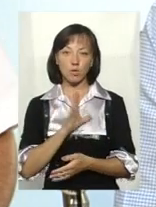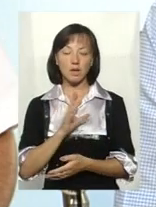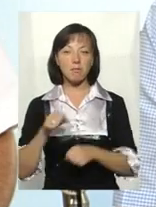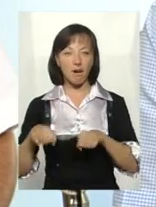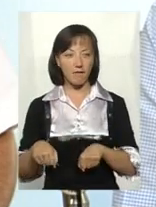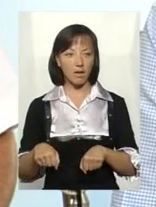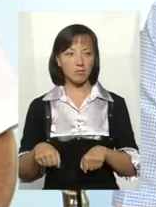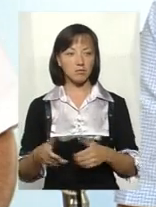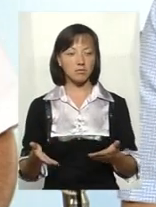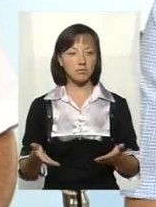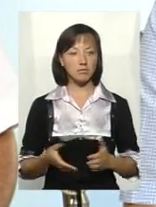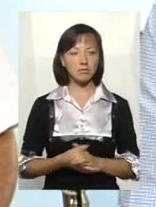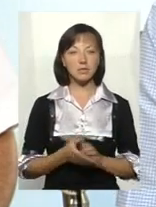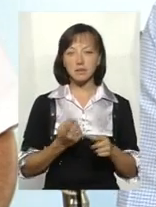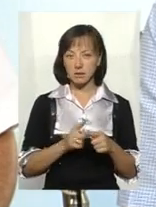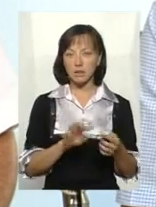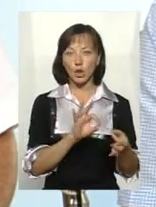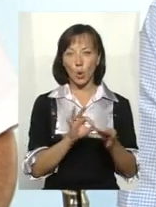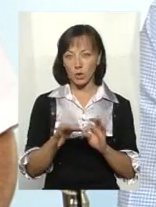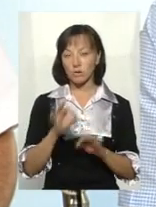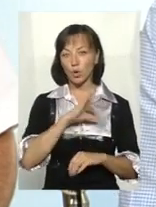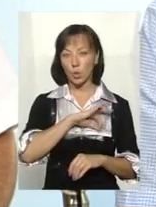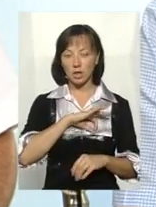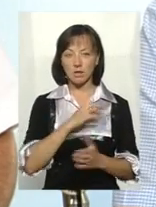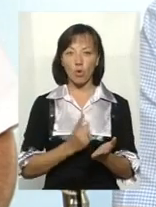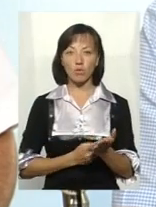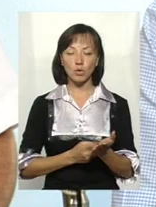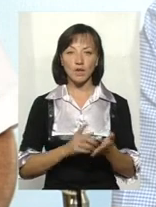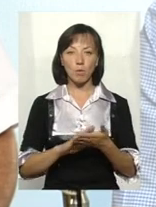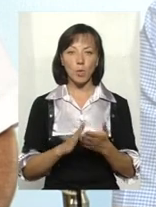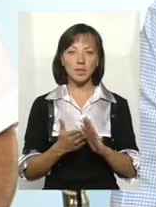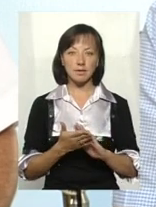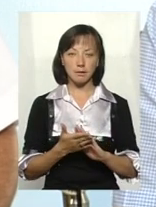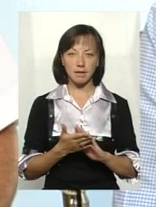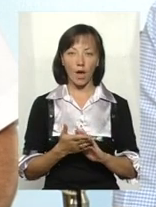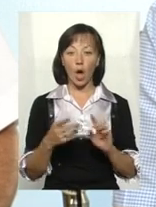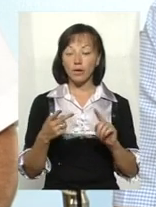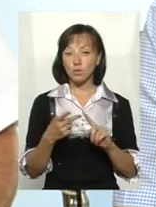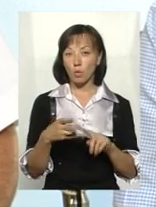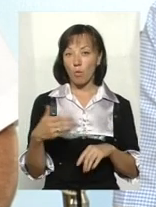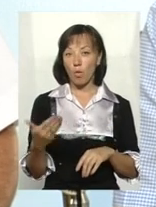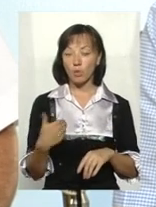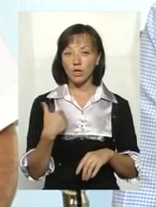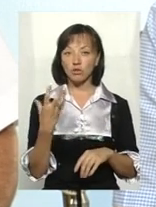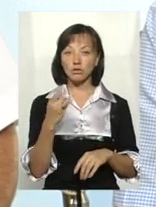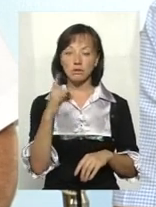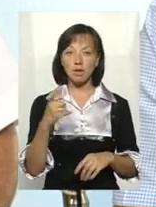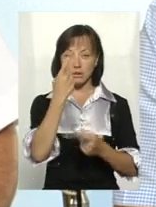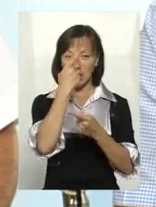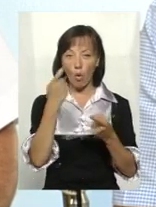Це логічна, юридична, аргументована позиція. З другого боку, я ще раз